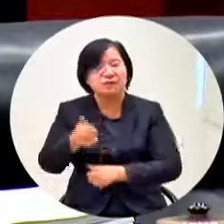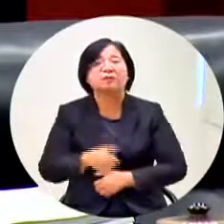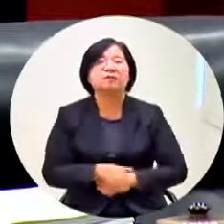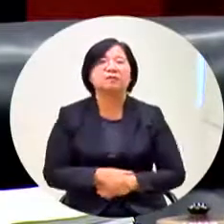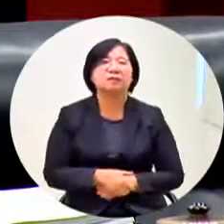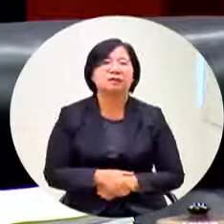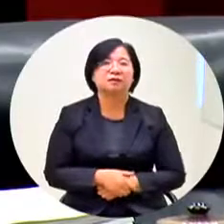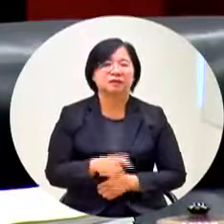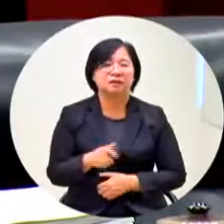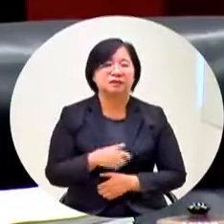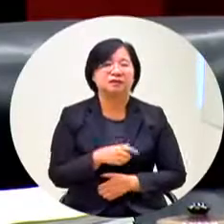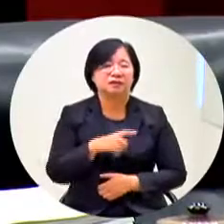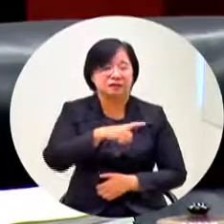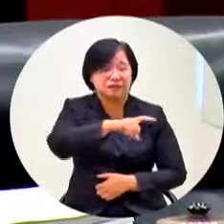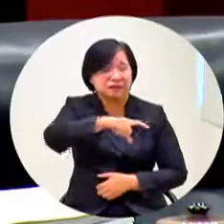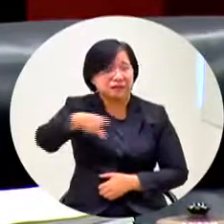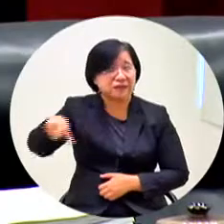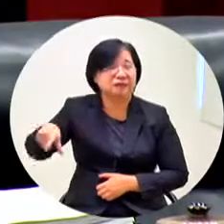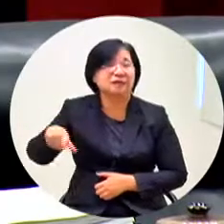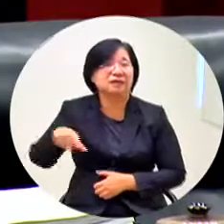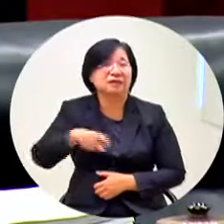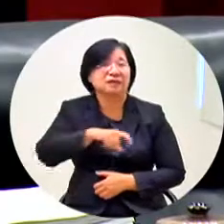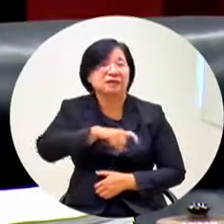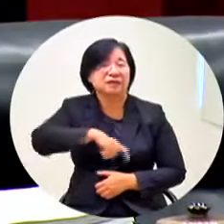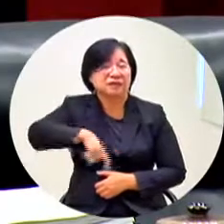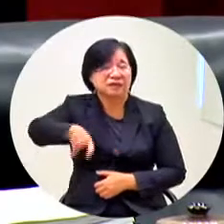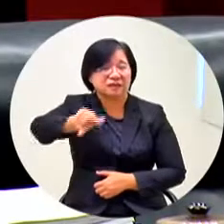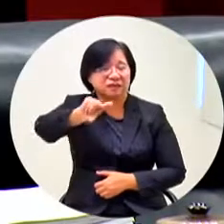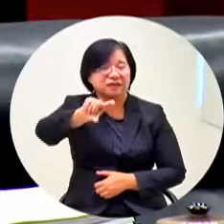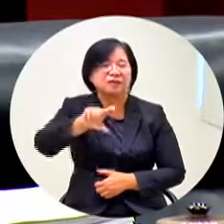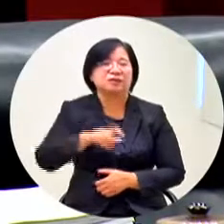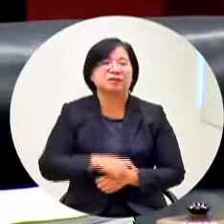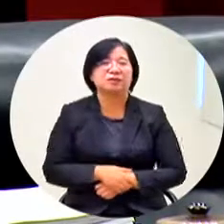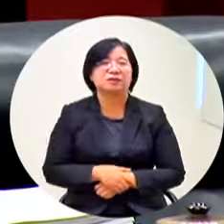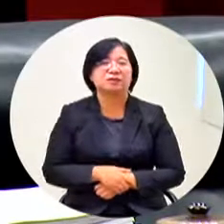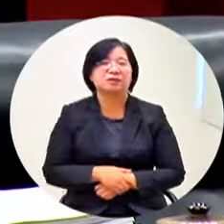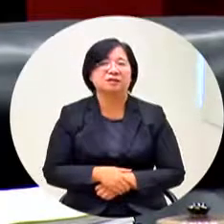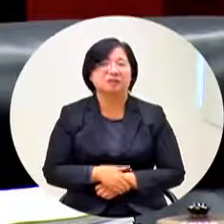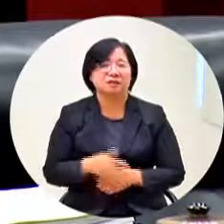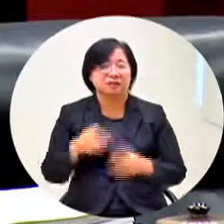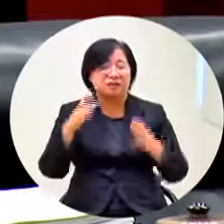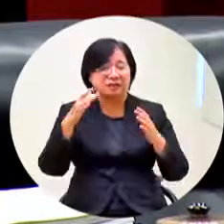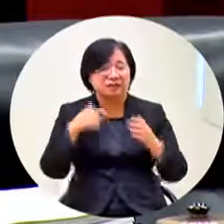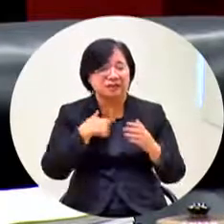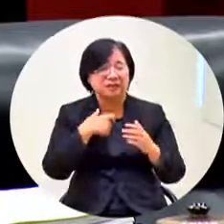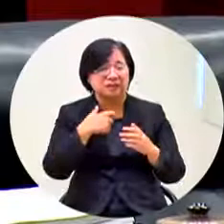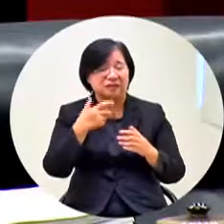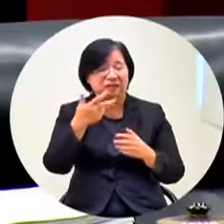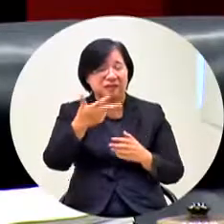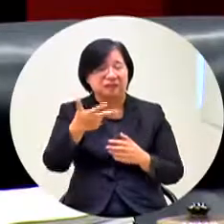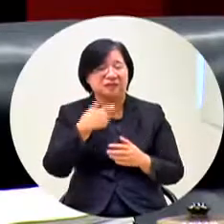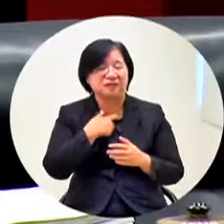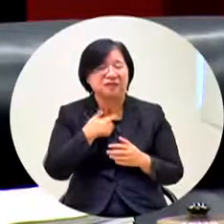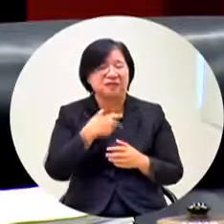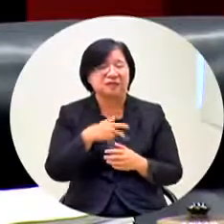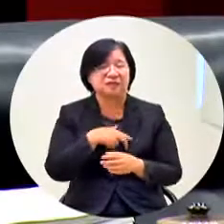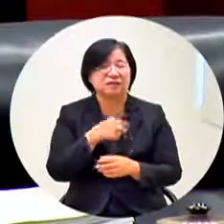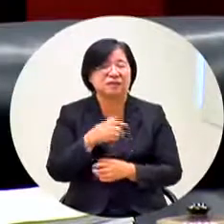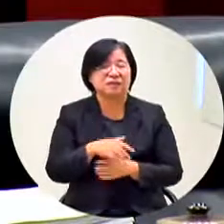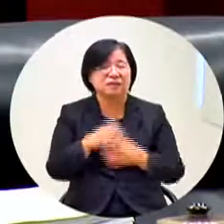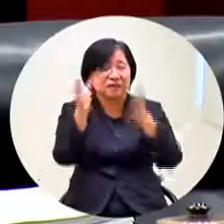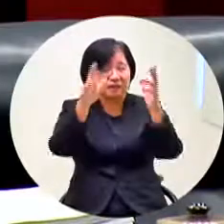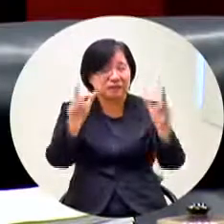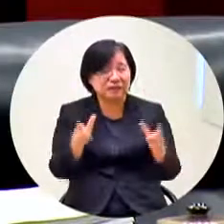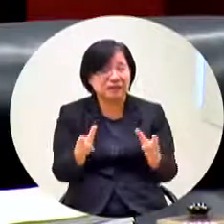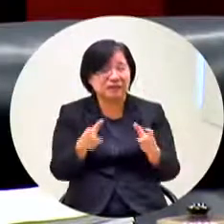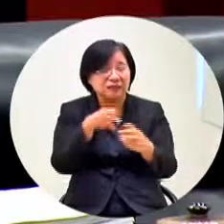是一个带状到这边，就是我讲的林区带状公园，包括这个紫色的部分它是碉堡公园。那这么多